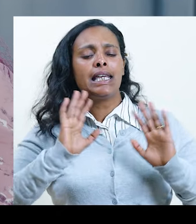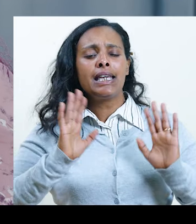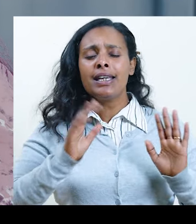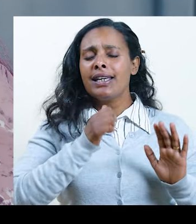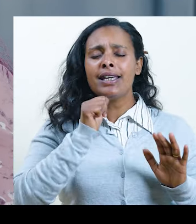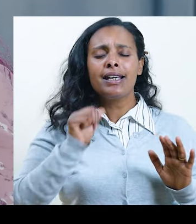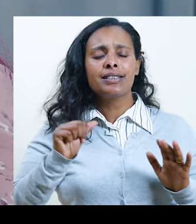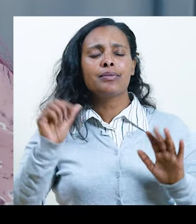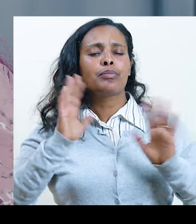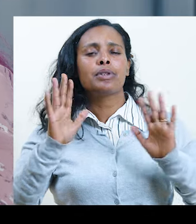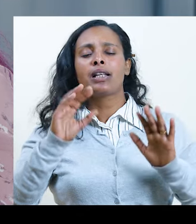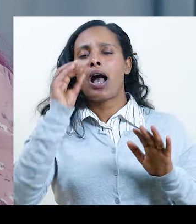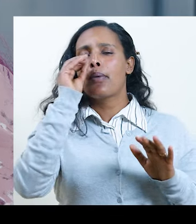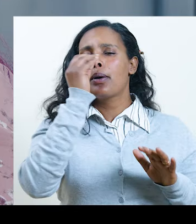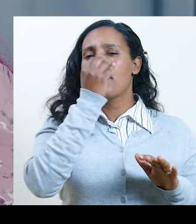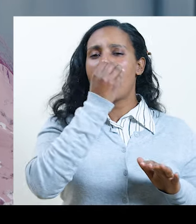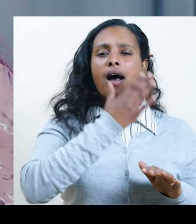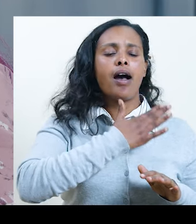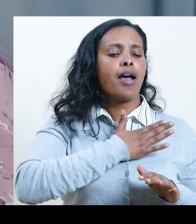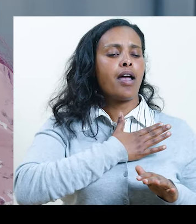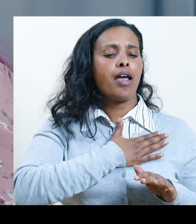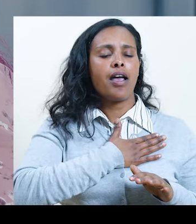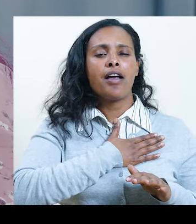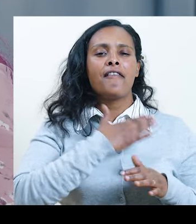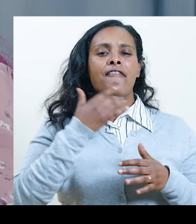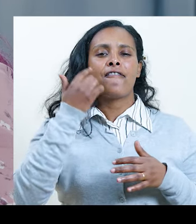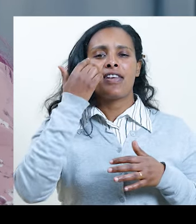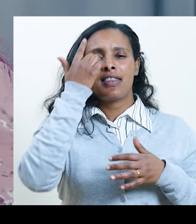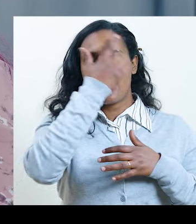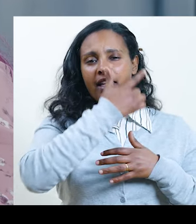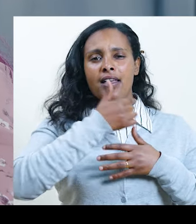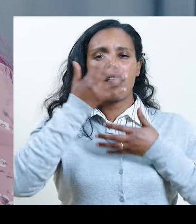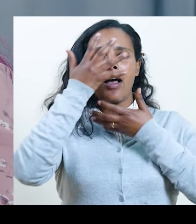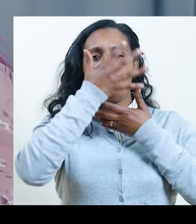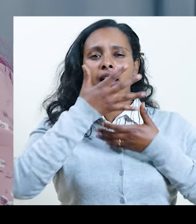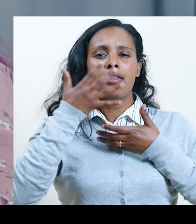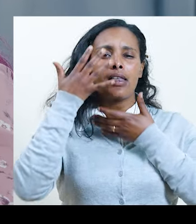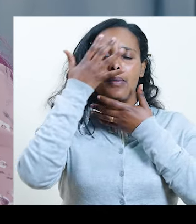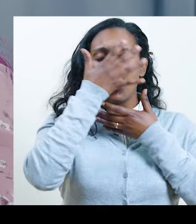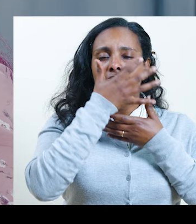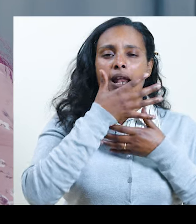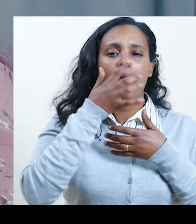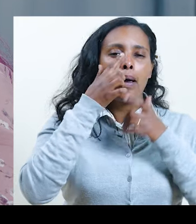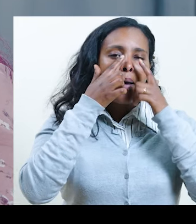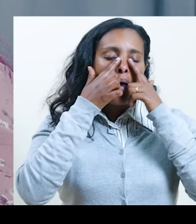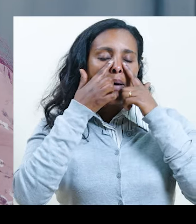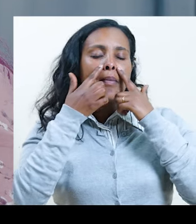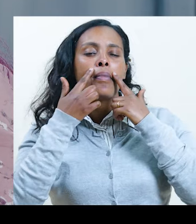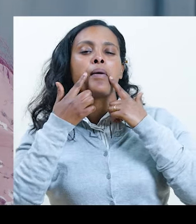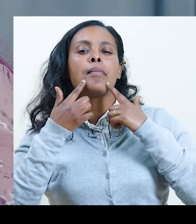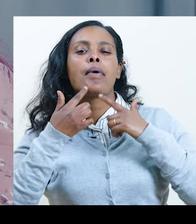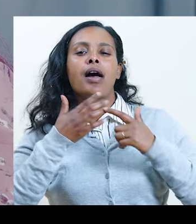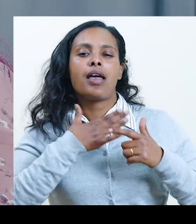ዘንጋታዬ ደና ሰንብታ በባዬ ፊቴም ታጠበለ